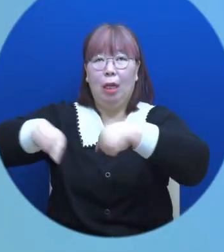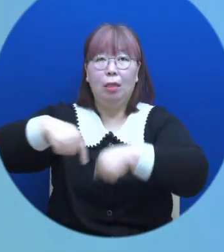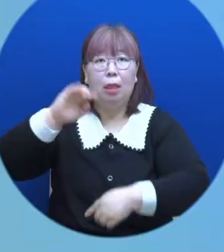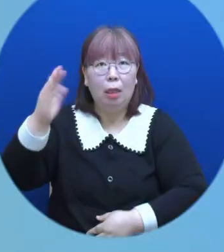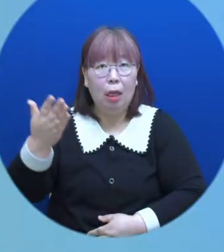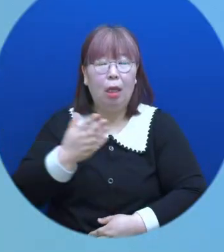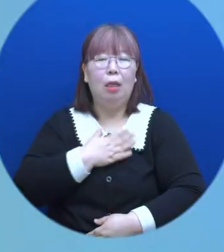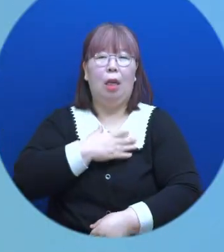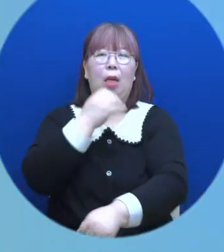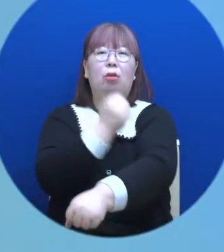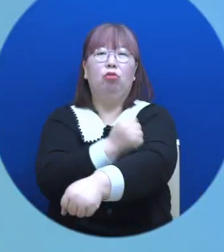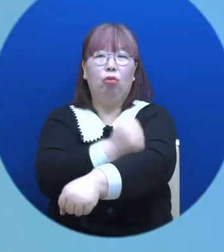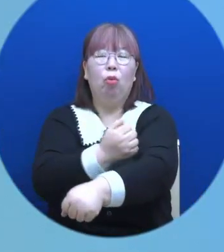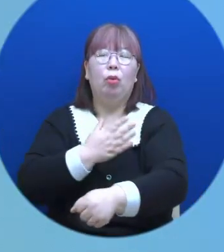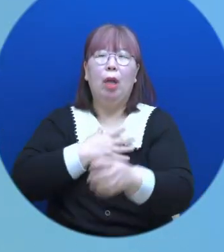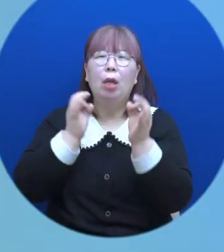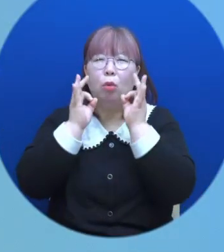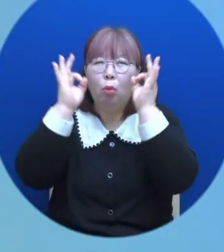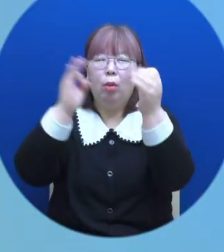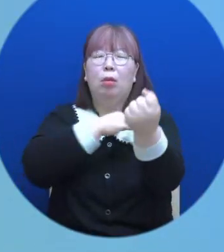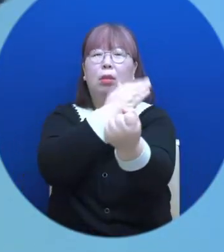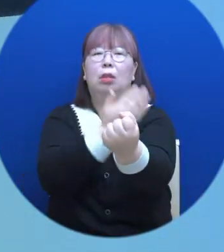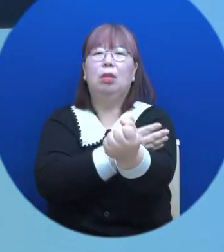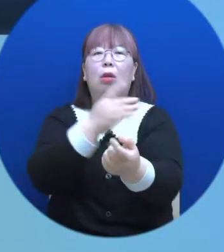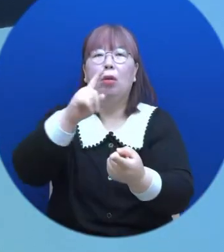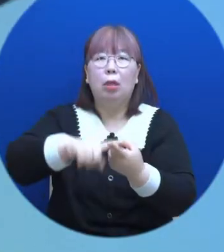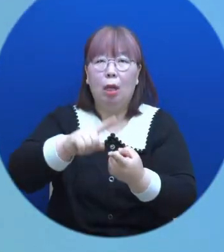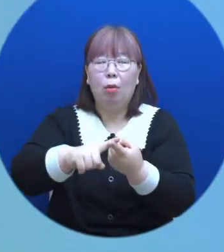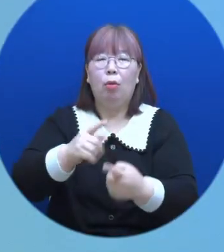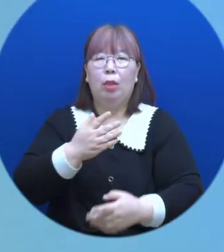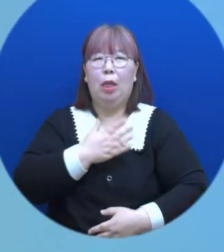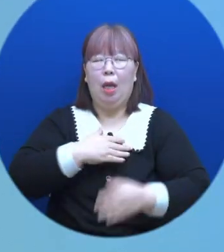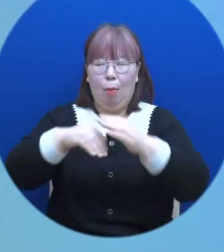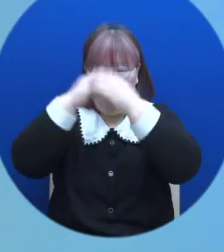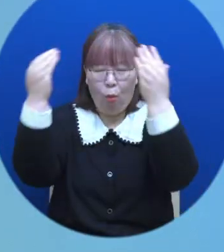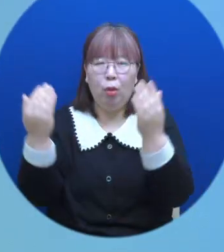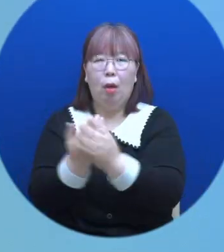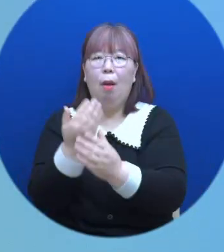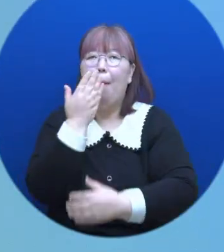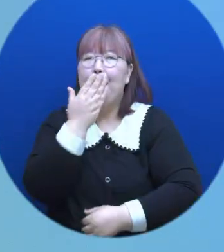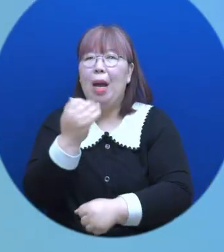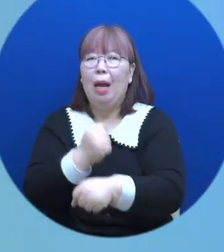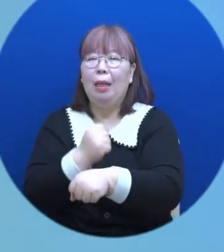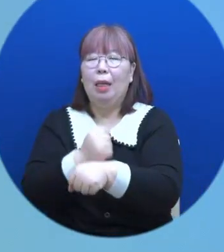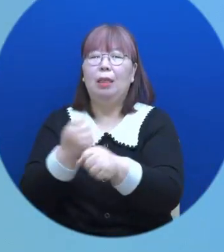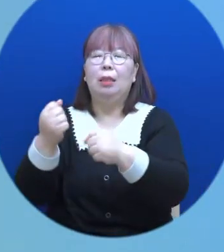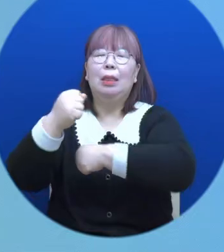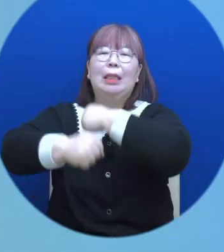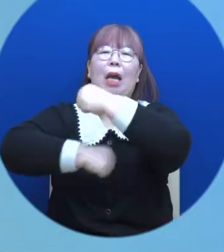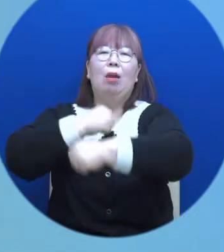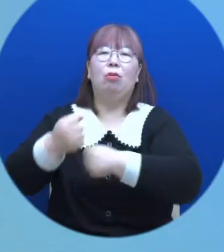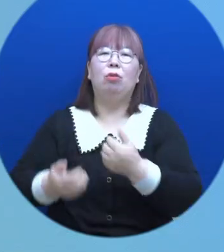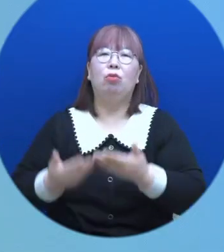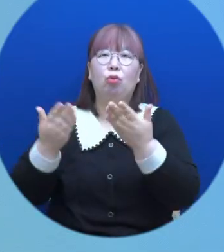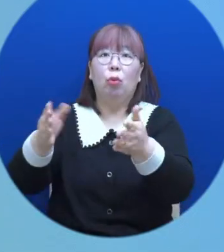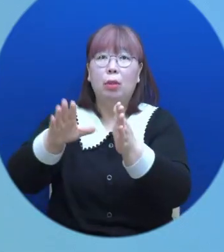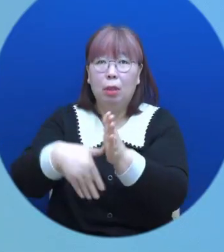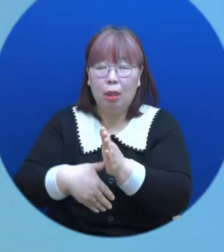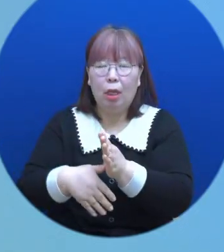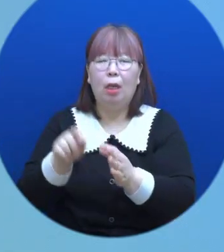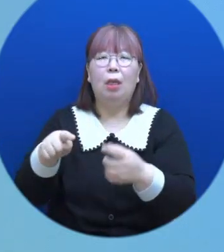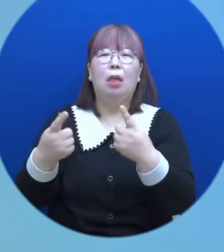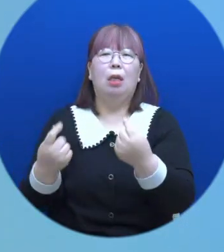노력, 내 능력대로 내가 모든 걸 얻을 수 있다. 이런 자유를 주었을 때